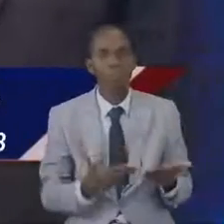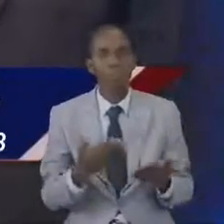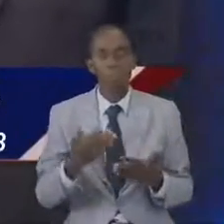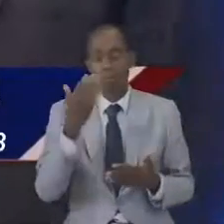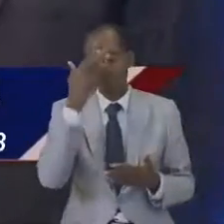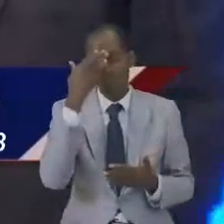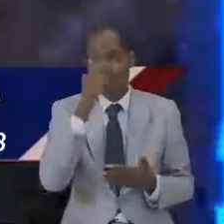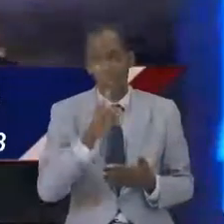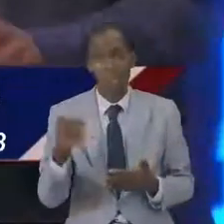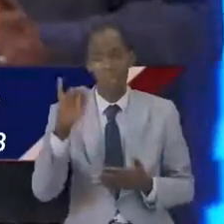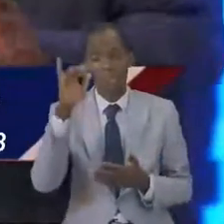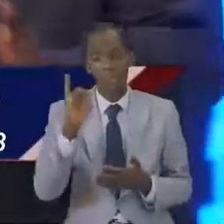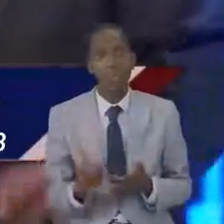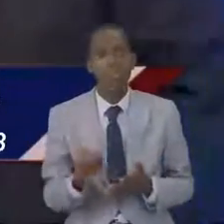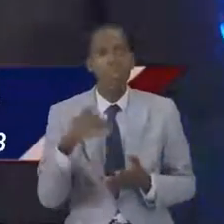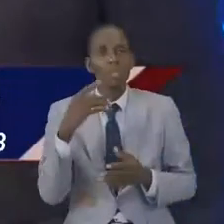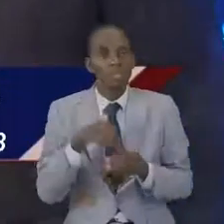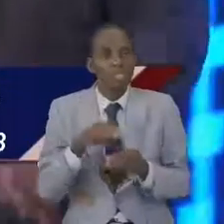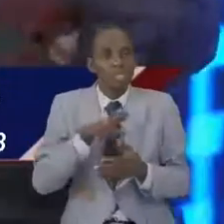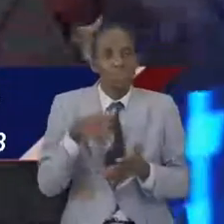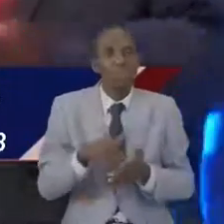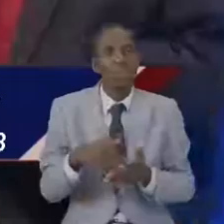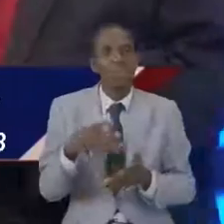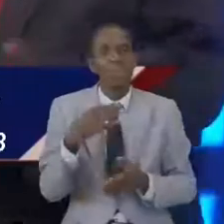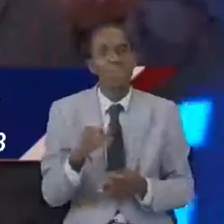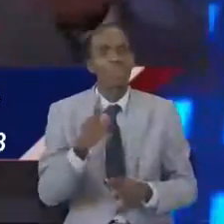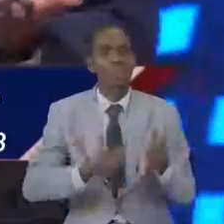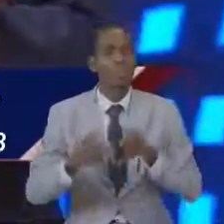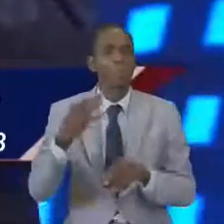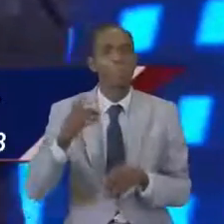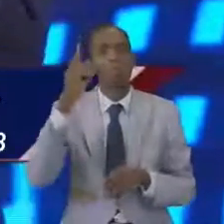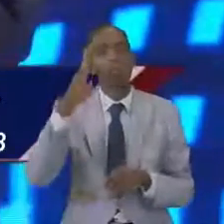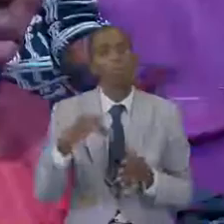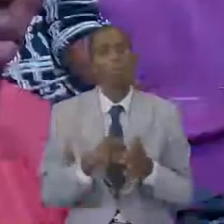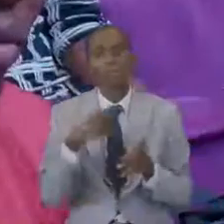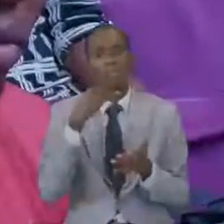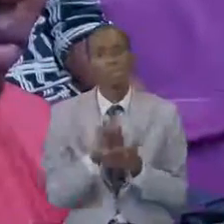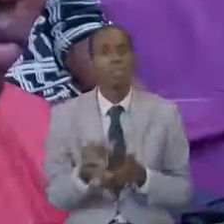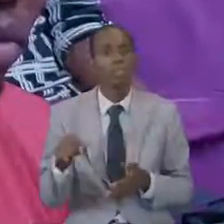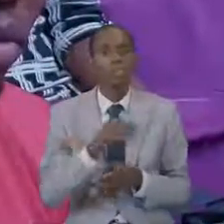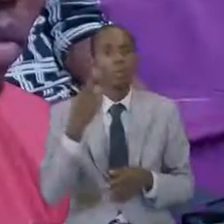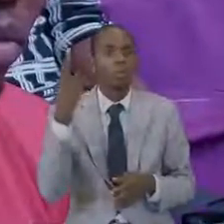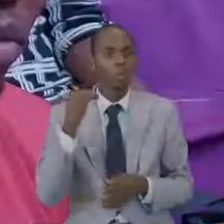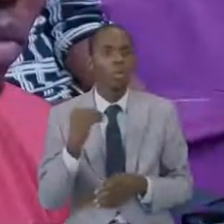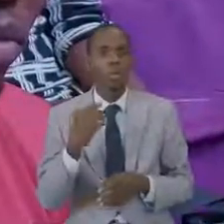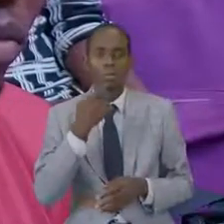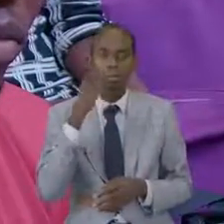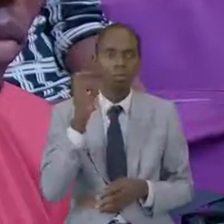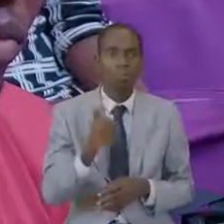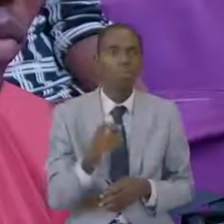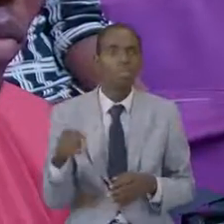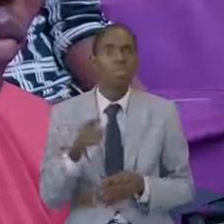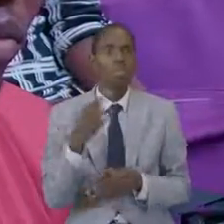de libérer l'impiété pendant au sein du peuple de Dieu il dit maintenant ils étaient parmi ils étaient